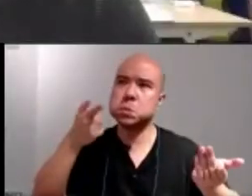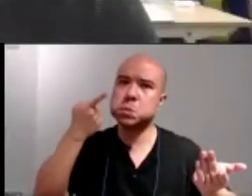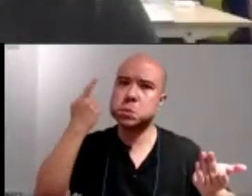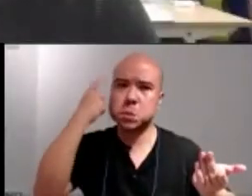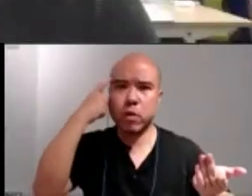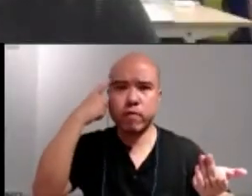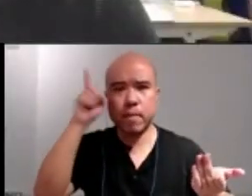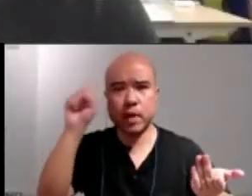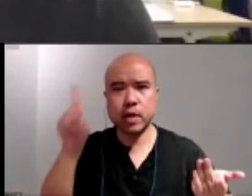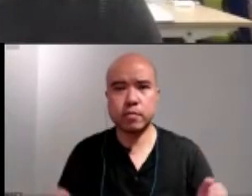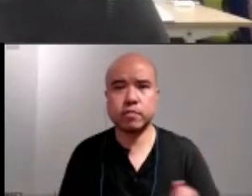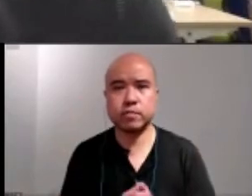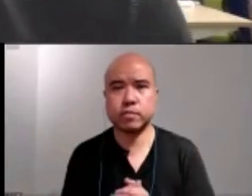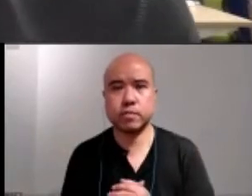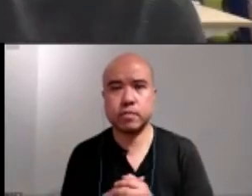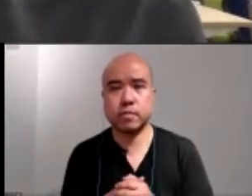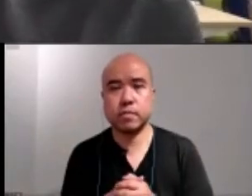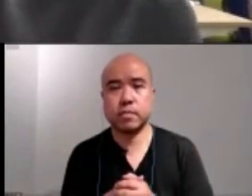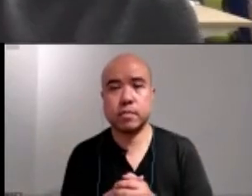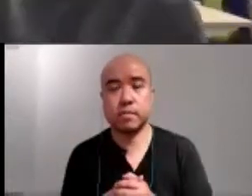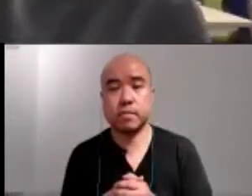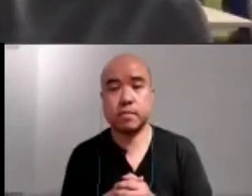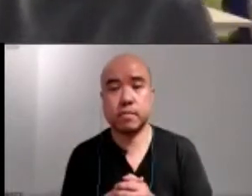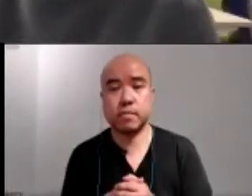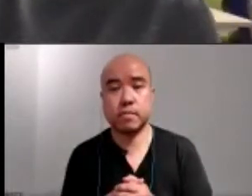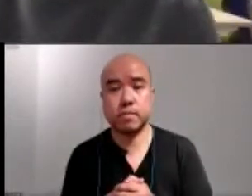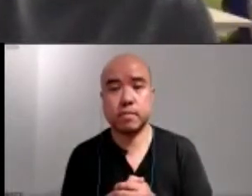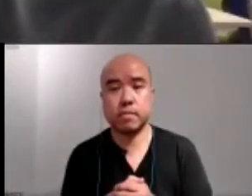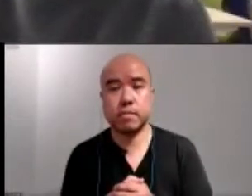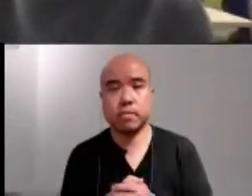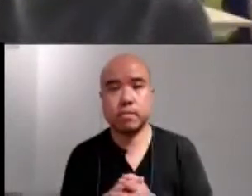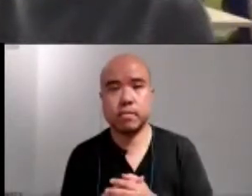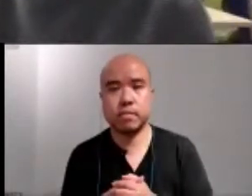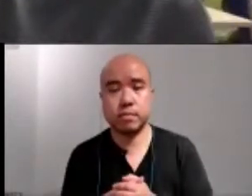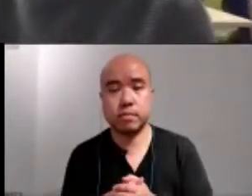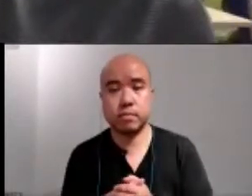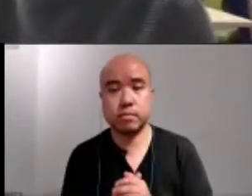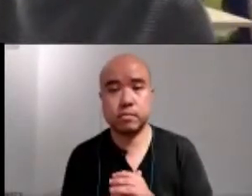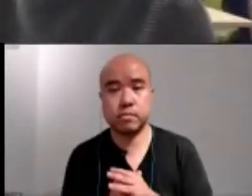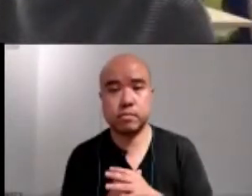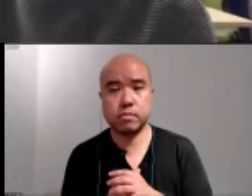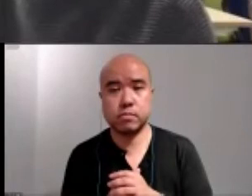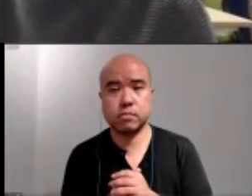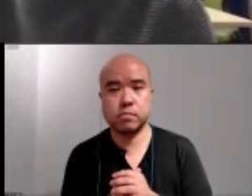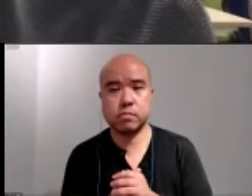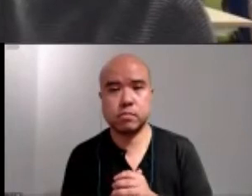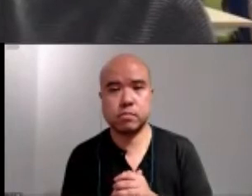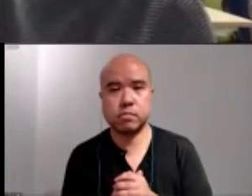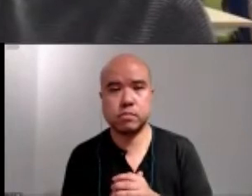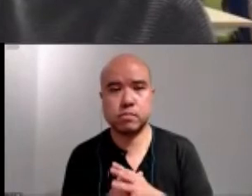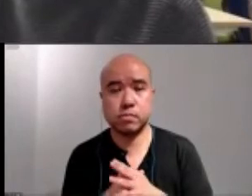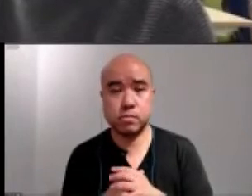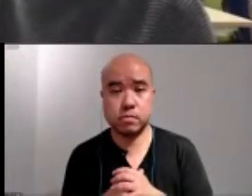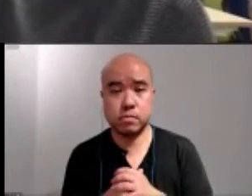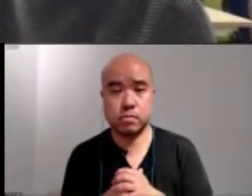底下，我哋將來有冇啲咩嘅洞見可以同大家分享下？不如啊，阿 Van 你講少少啊，